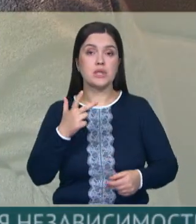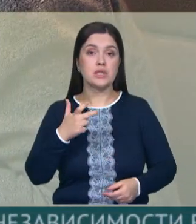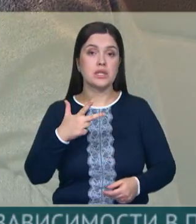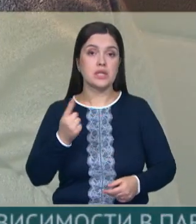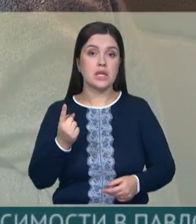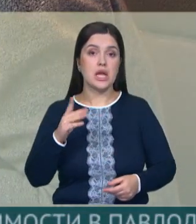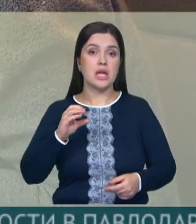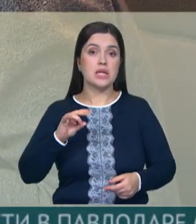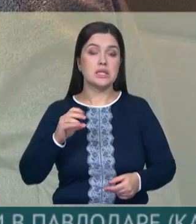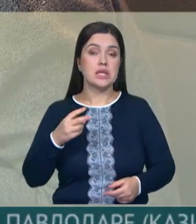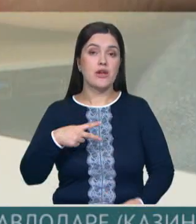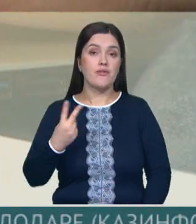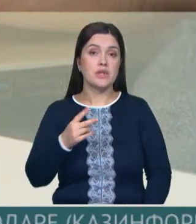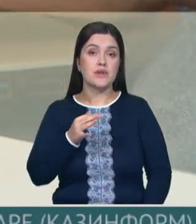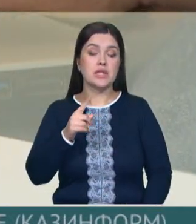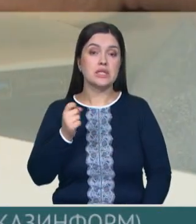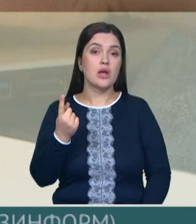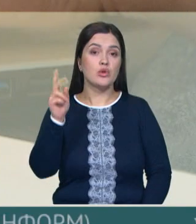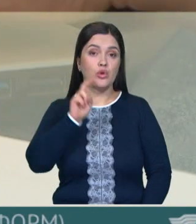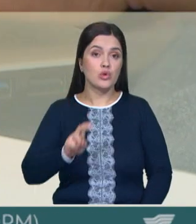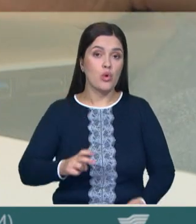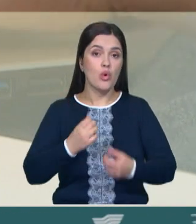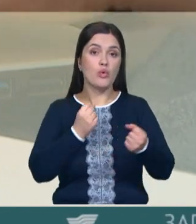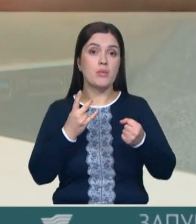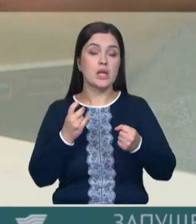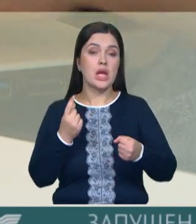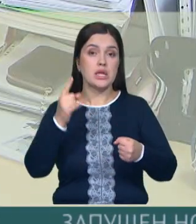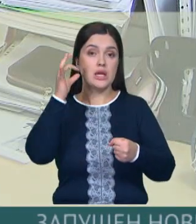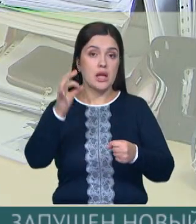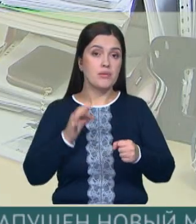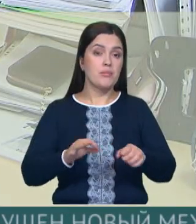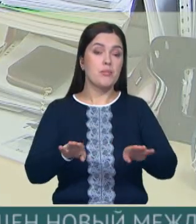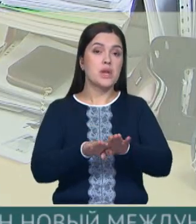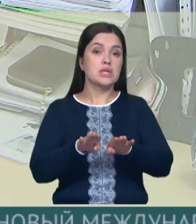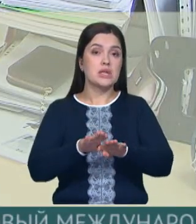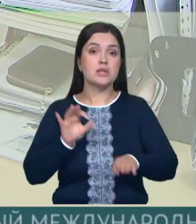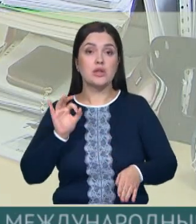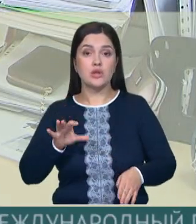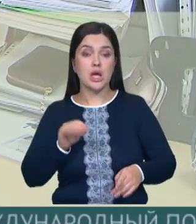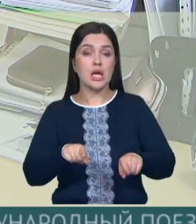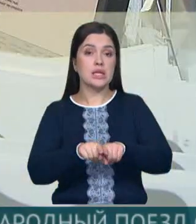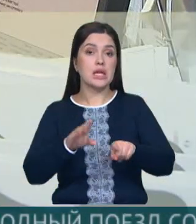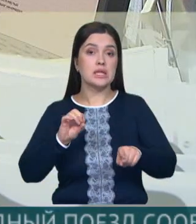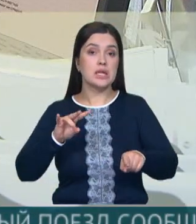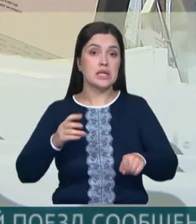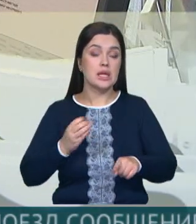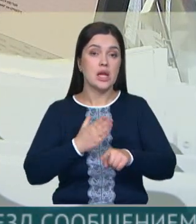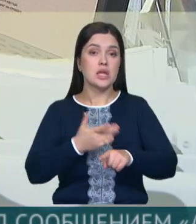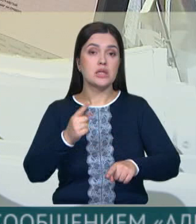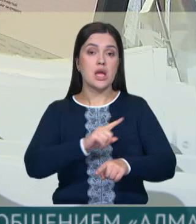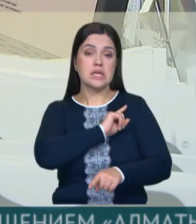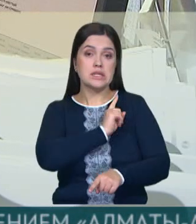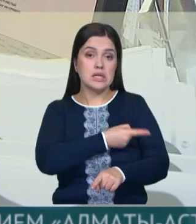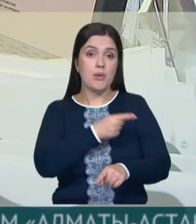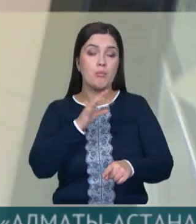составила 331 тенге 22 тиена за доллар, укрепившись на 1% по сравнению с октябрем. Также тенге